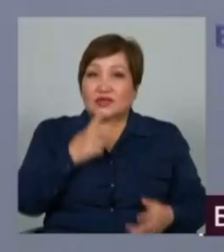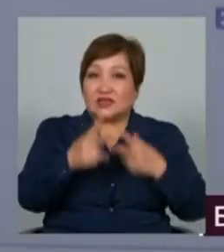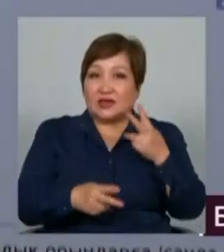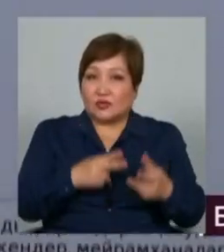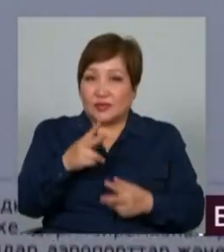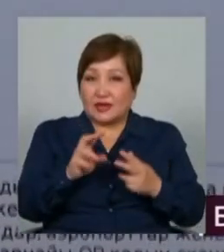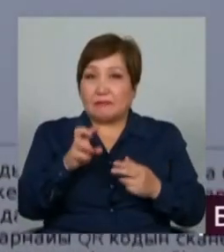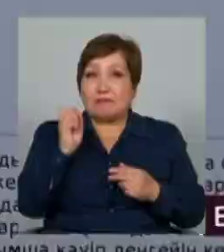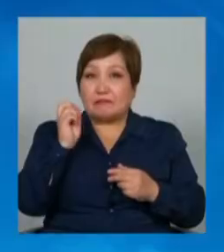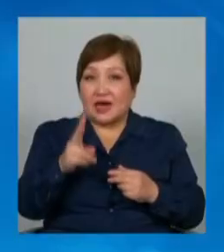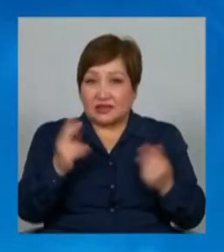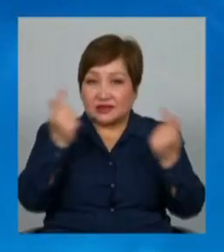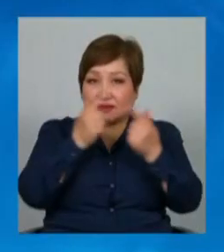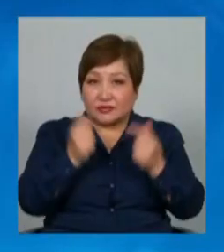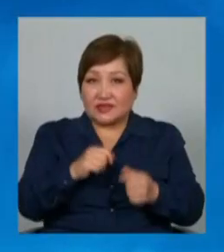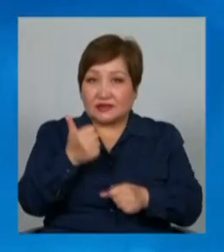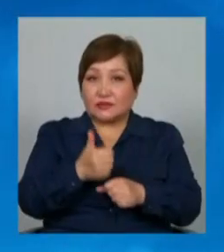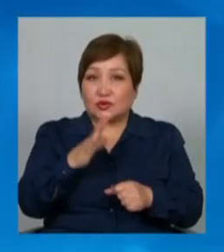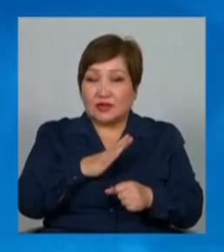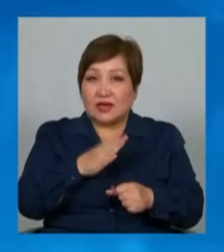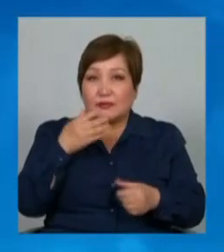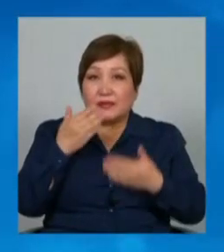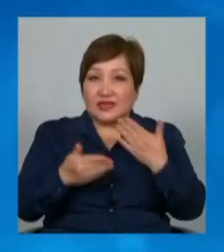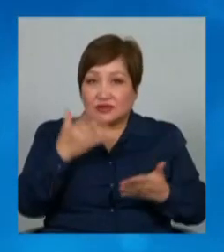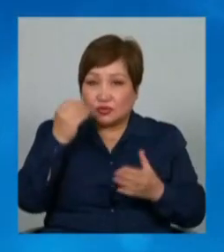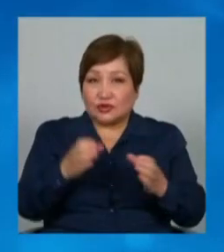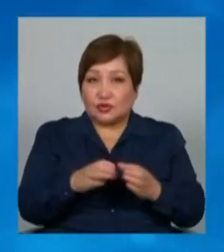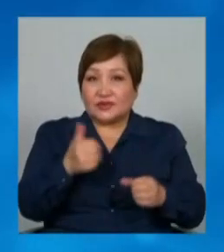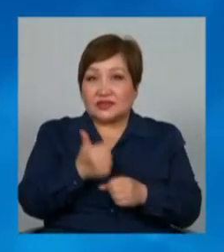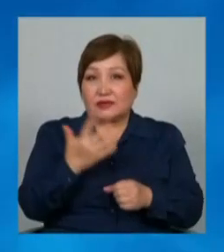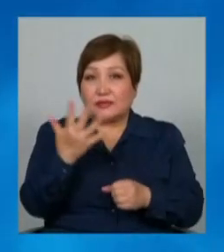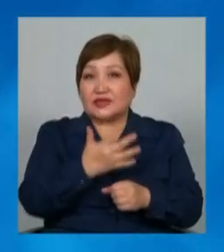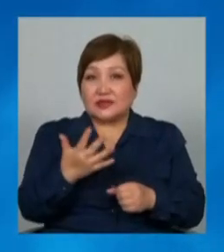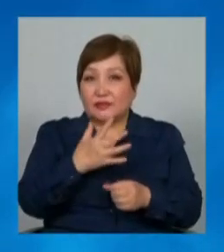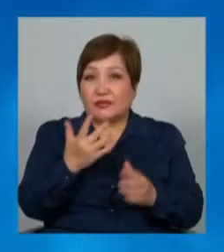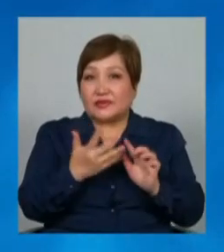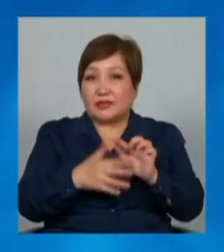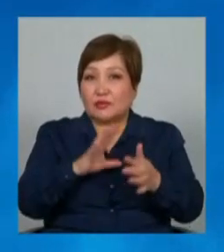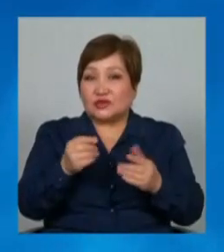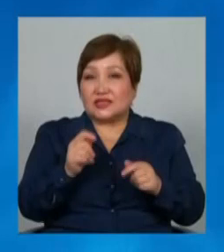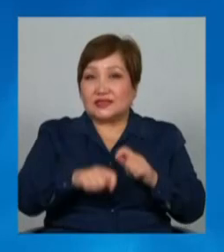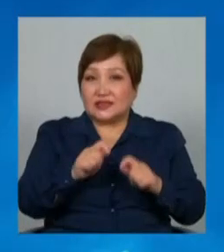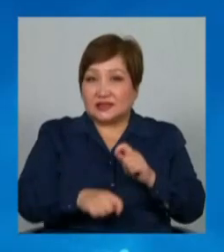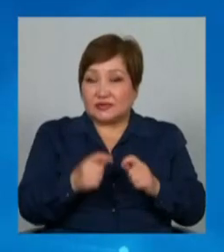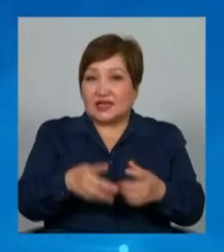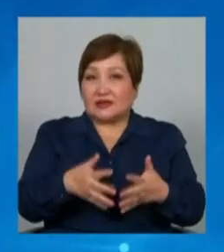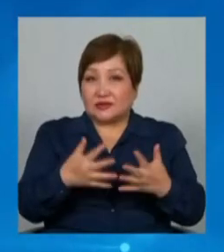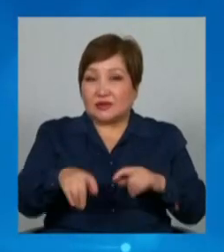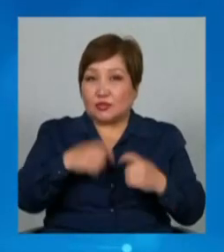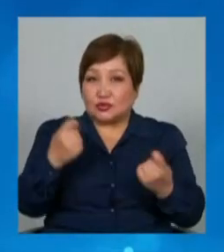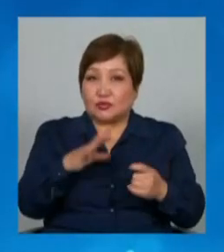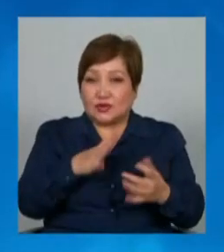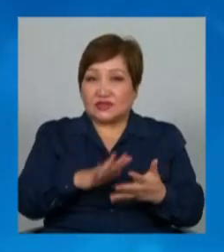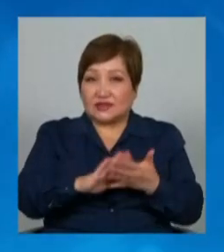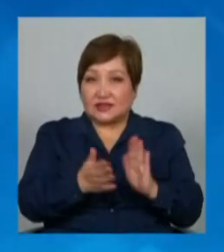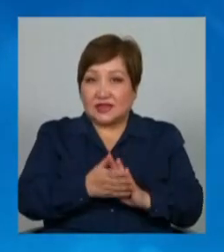бола алады. Мониторингтік топ нысанды 5 тармақ бойынша тексерет. Бұзушылықтар анықталған жағдайда іс санитарлық